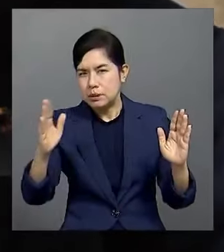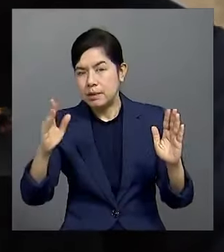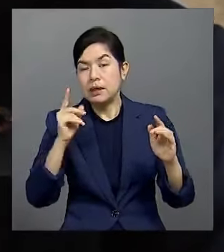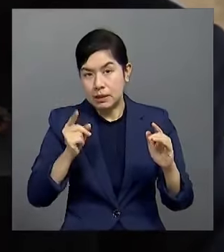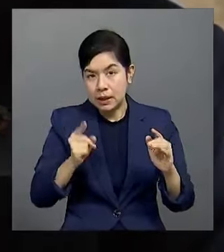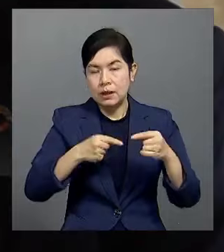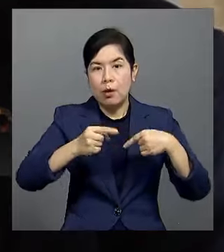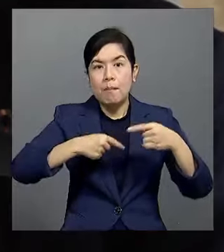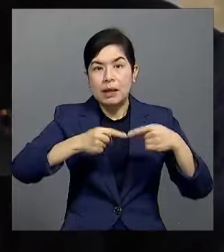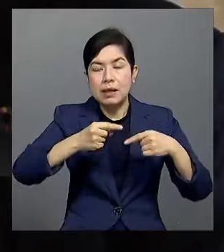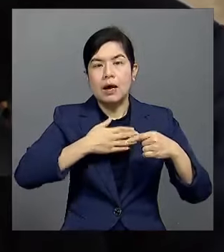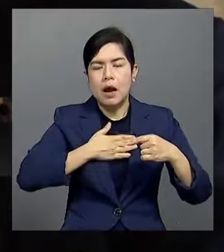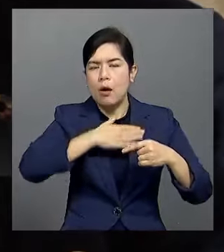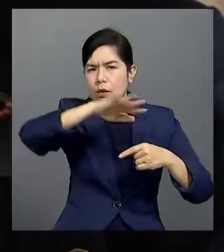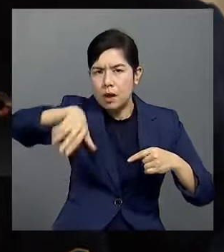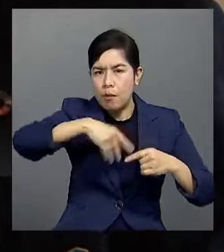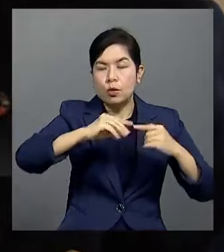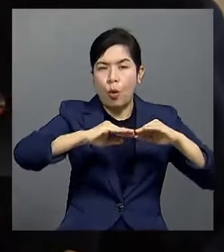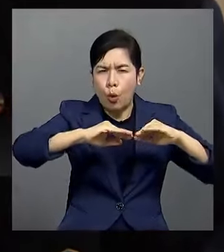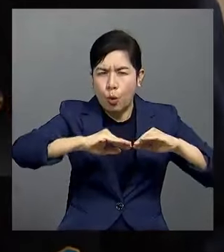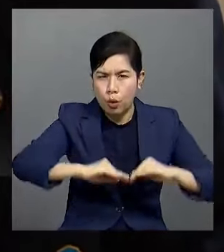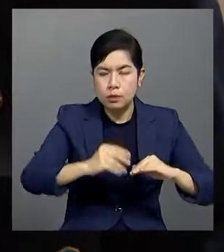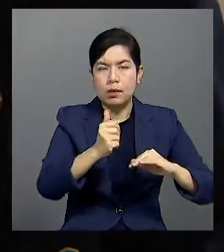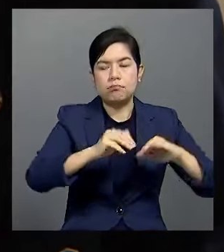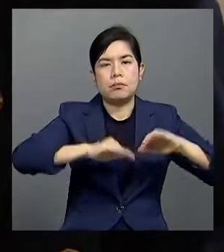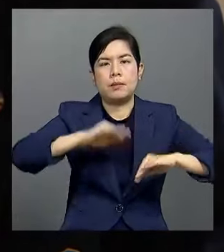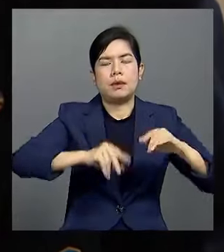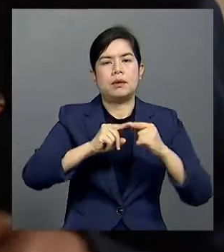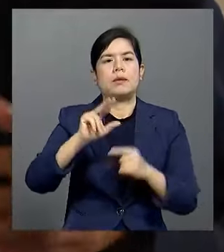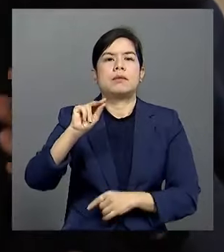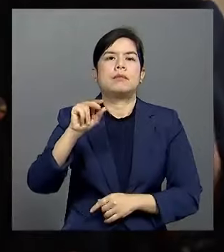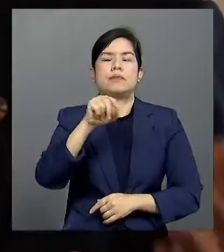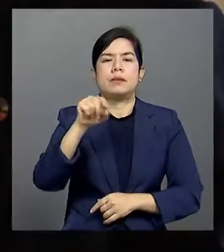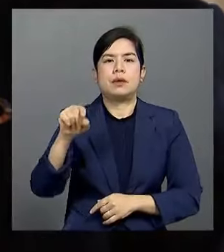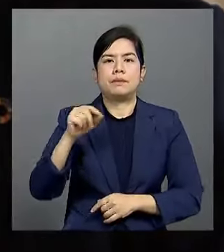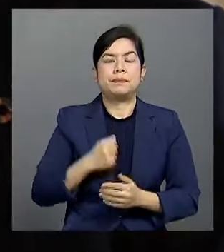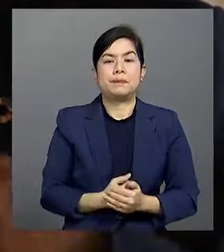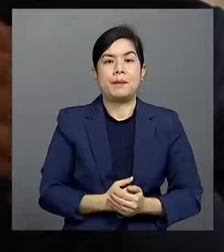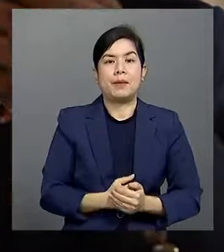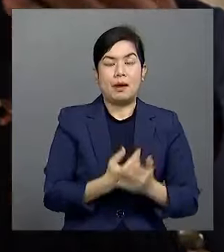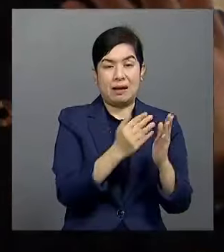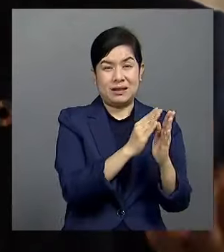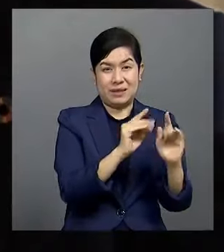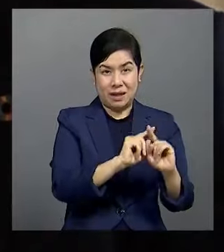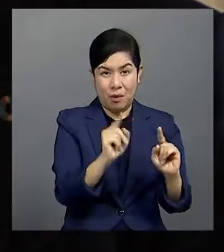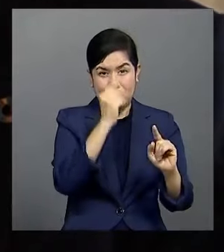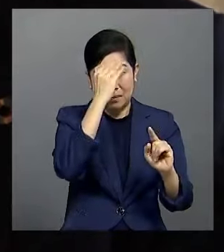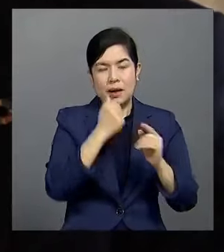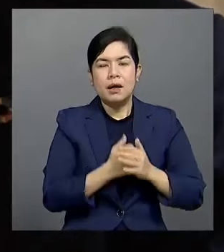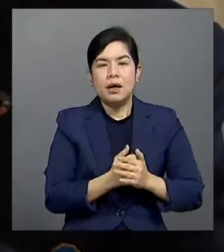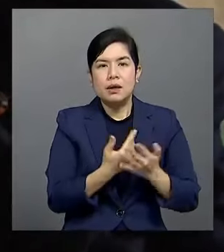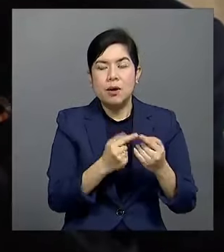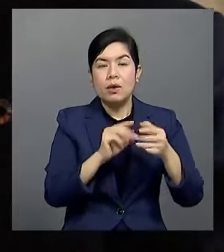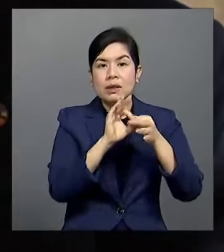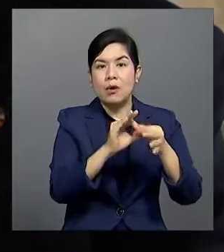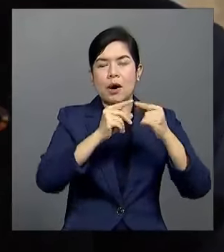งกับ 30% แต่อย่างไรก็ตามนะครับหลังจากที่รณรงค์นะครับเริ่มต้นการล